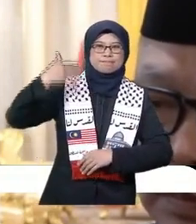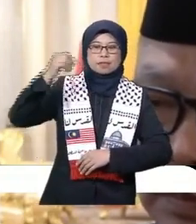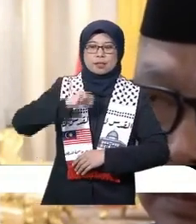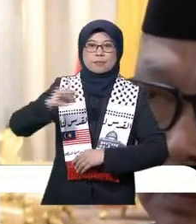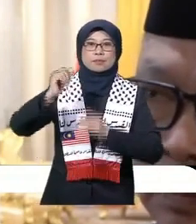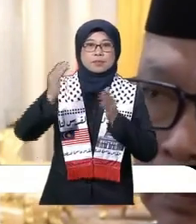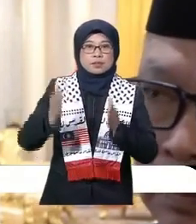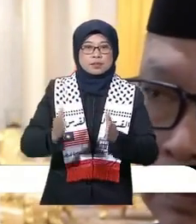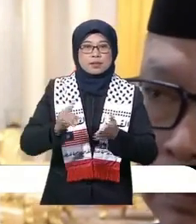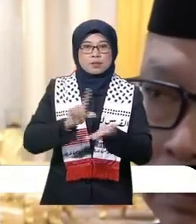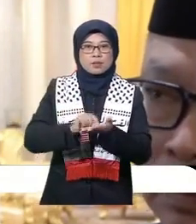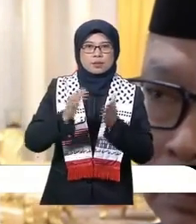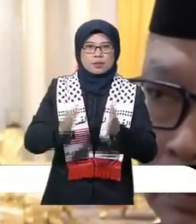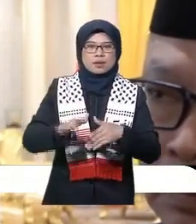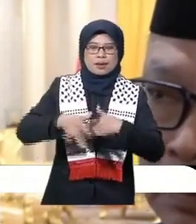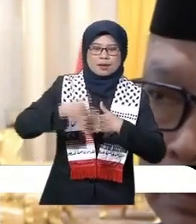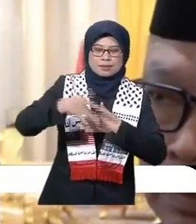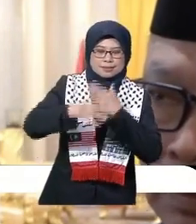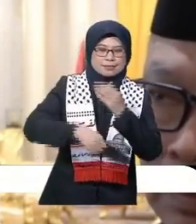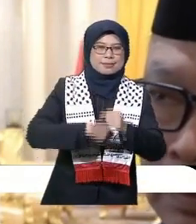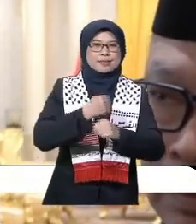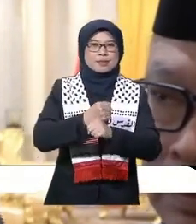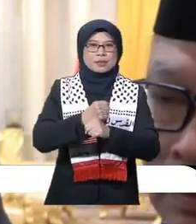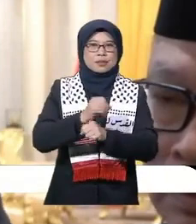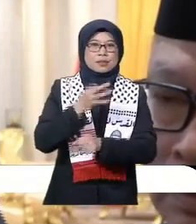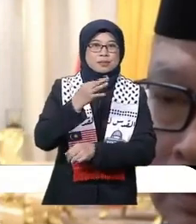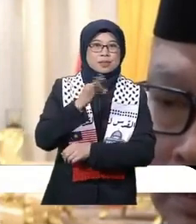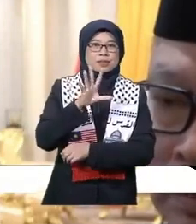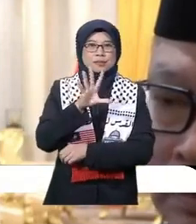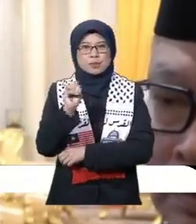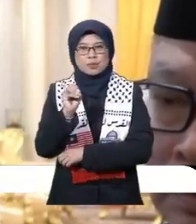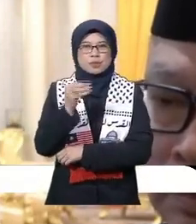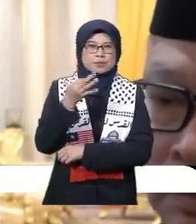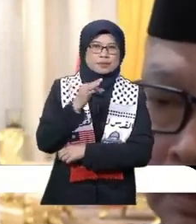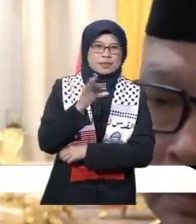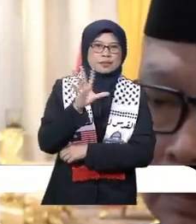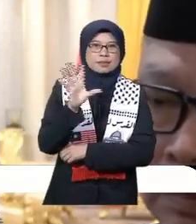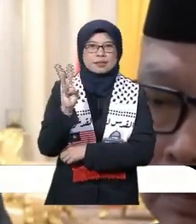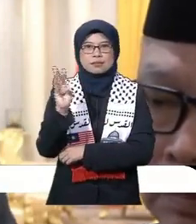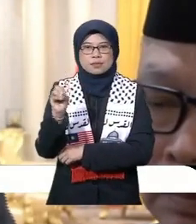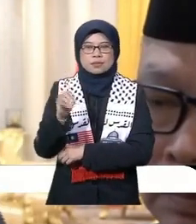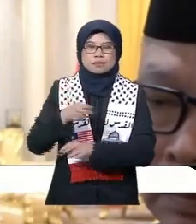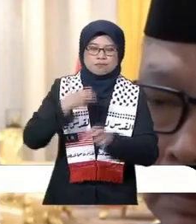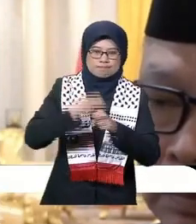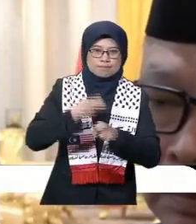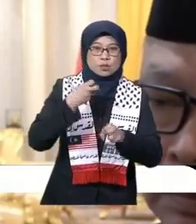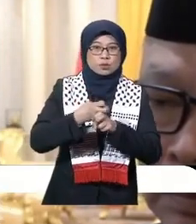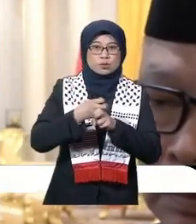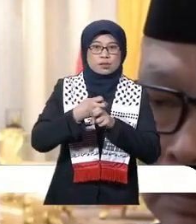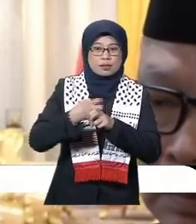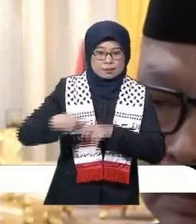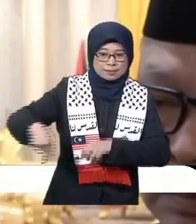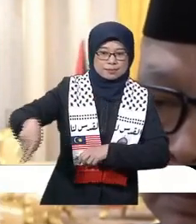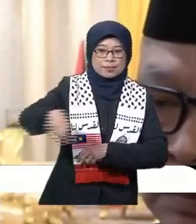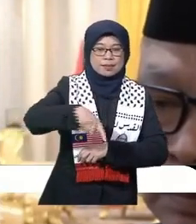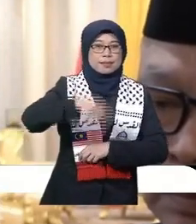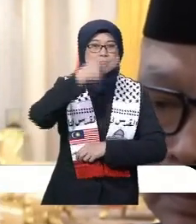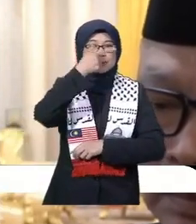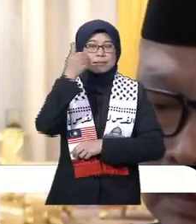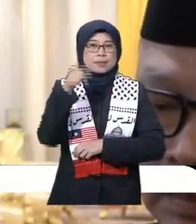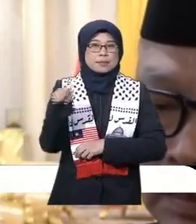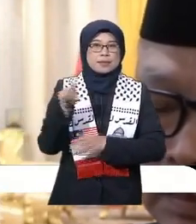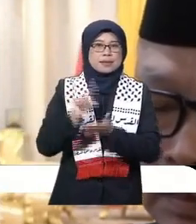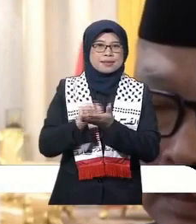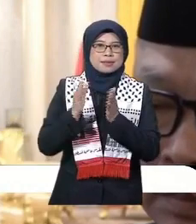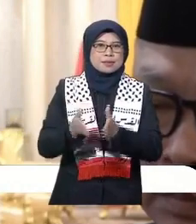wartawan daripada awal seawal-awal mobil 50-an, 60-an, kepayahan mereka. Sebab saya rasa mereka adalah